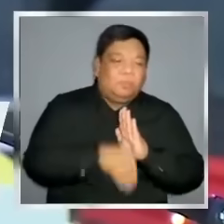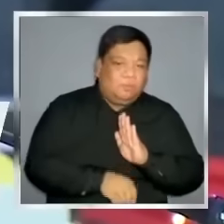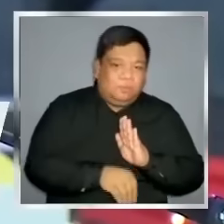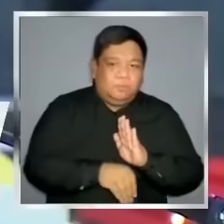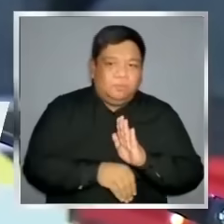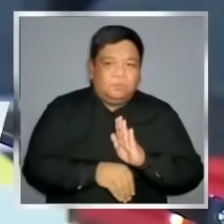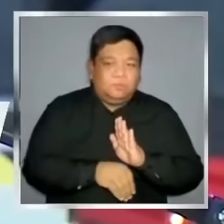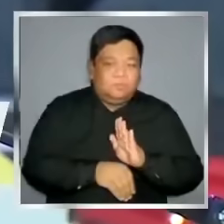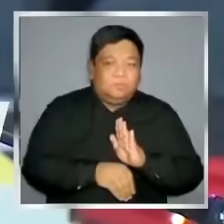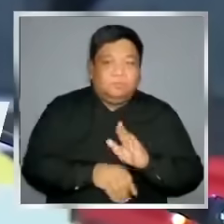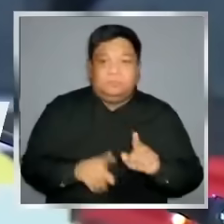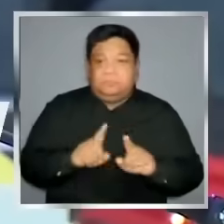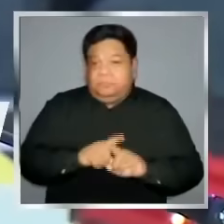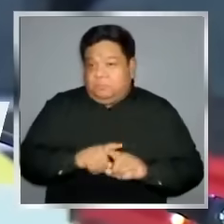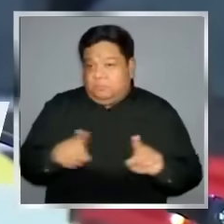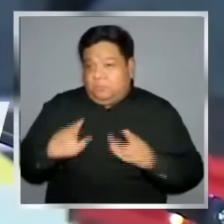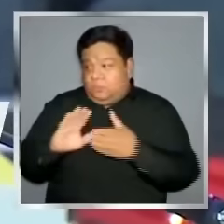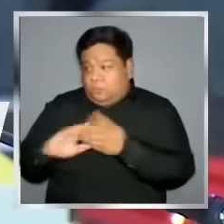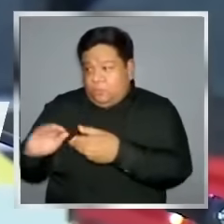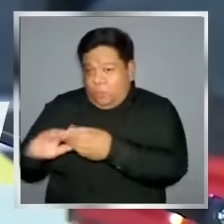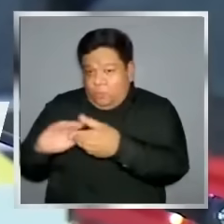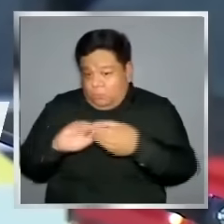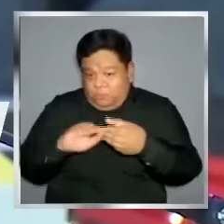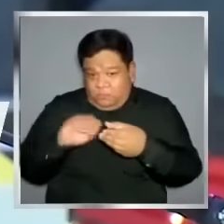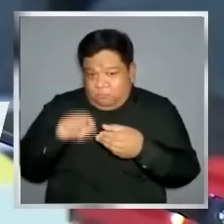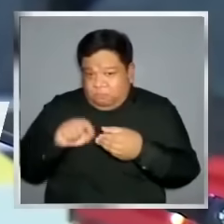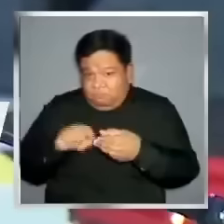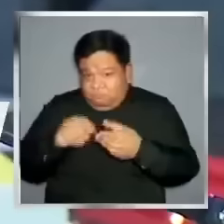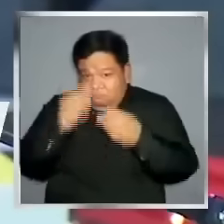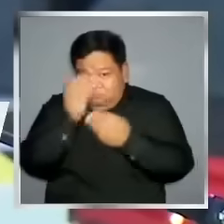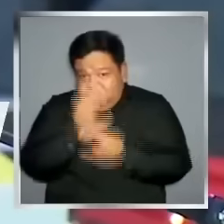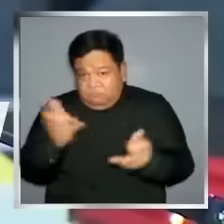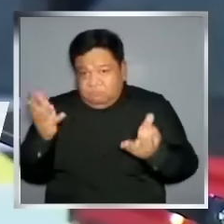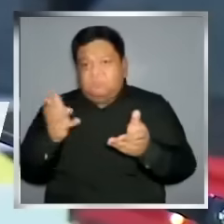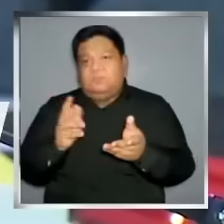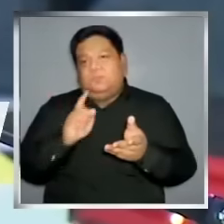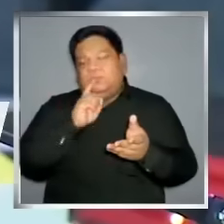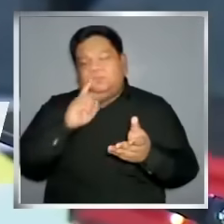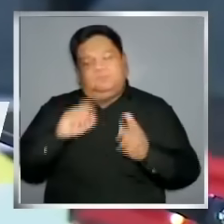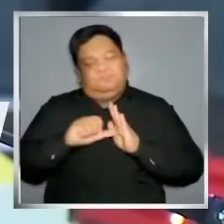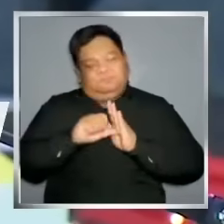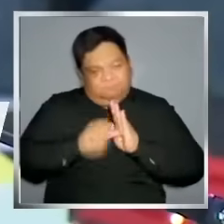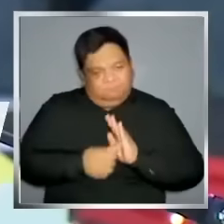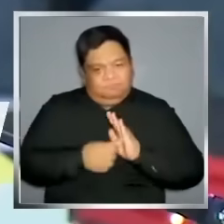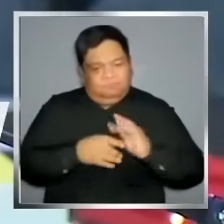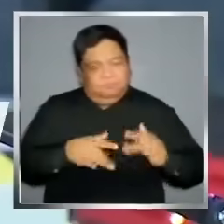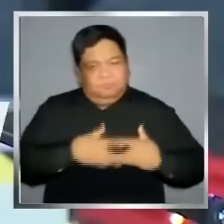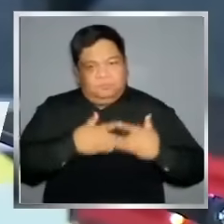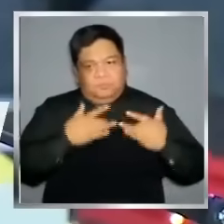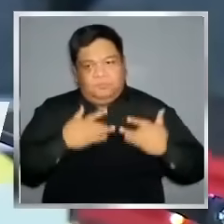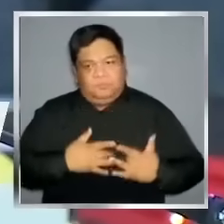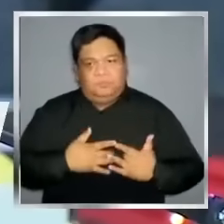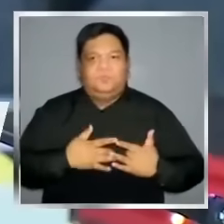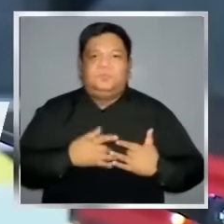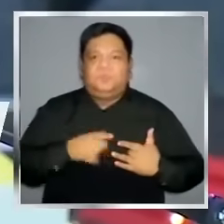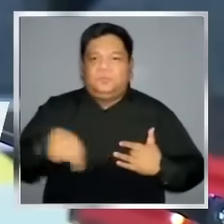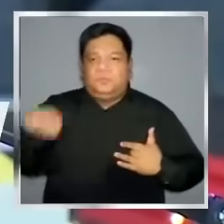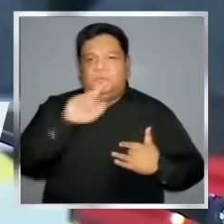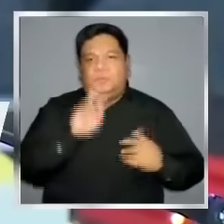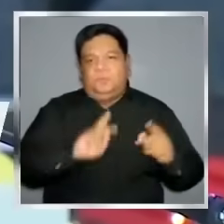the stories we create live in the hearts of our viewers